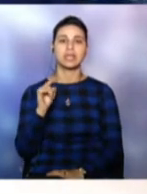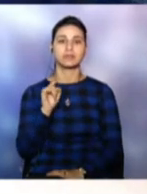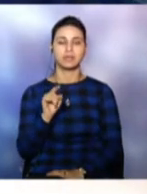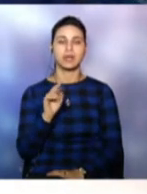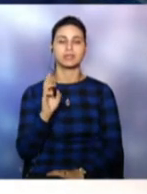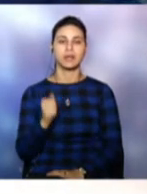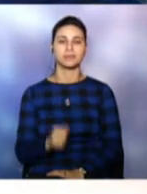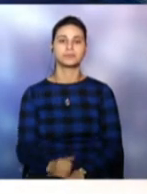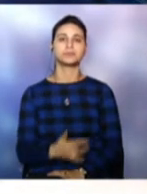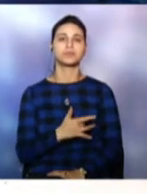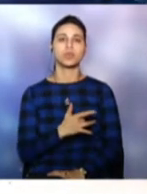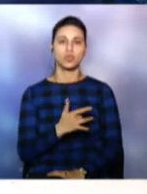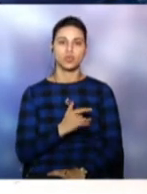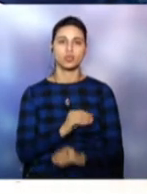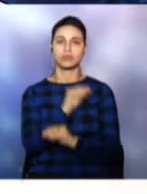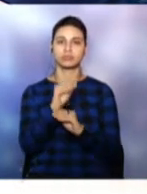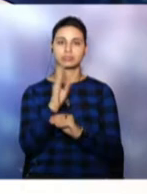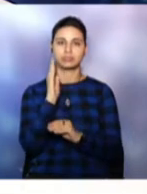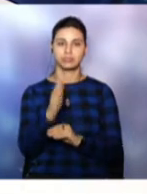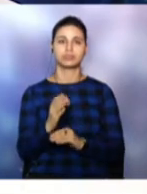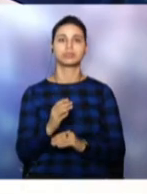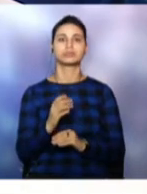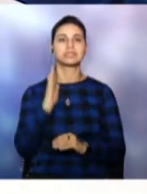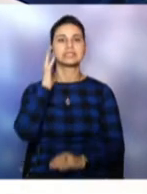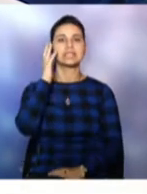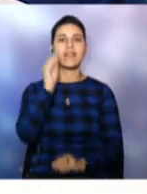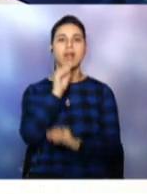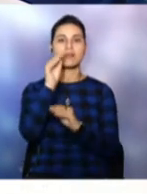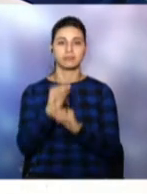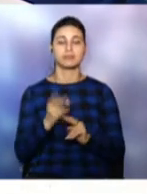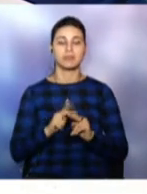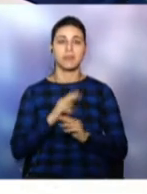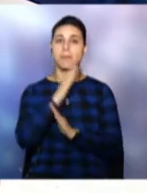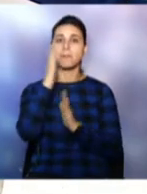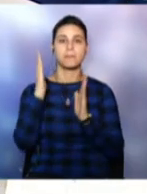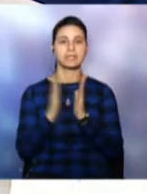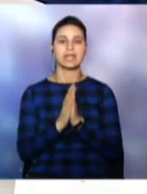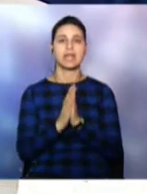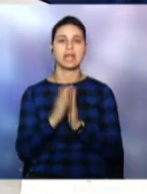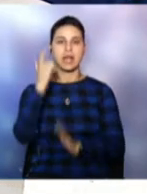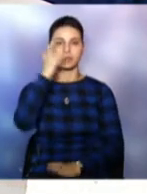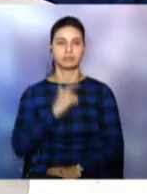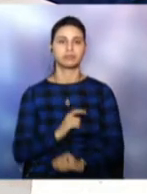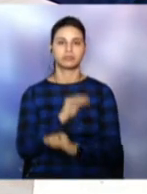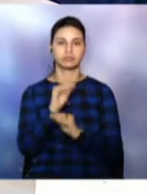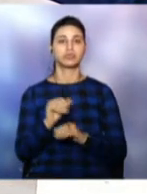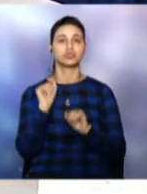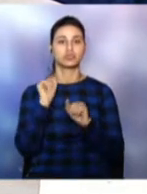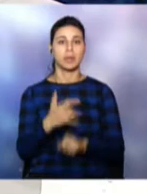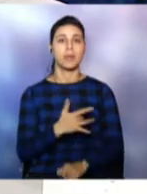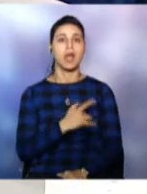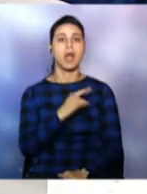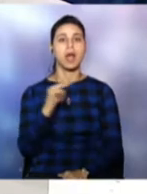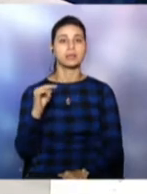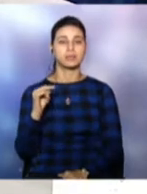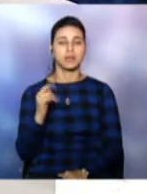და გულის რიტმის მომატება, წნევის მომატება და ასე შემდეგ, ანუ აი მთლიანად სტიმულირებას უკეთებს. აჩვენებს ის დარღვევა შეიძლება გამოიწვიოს.